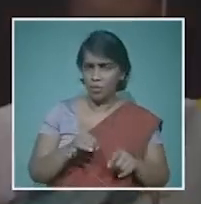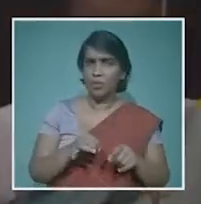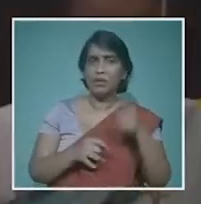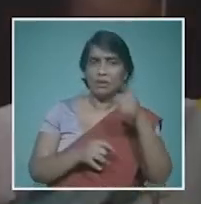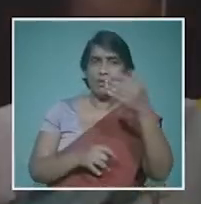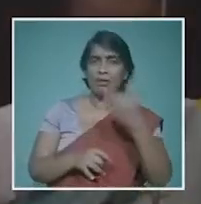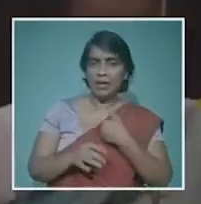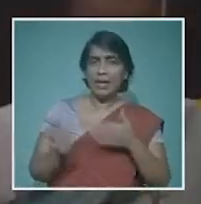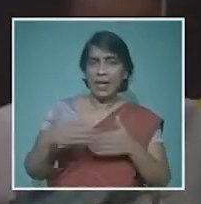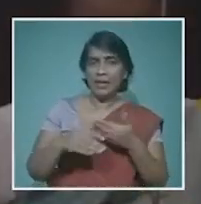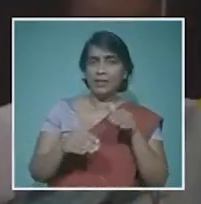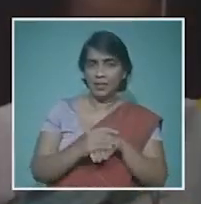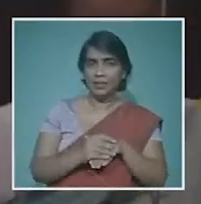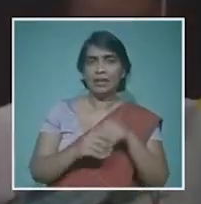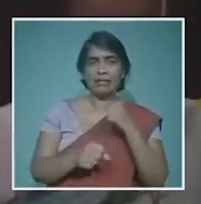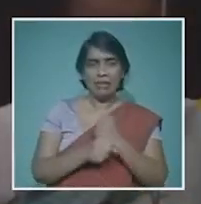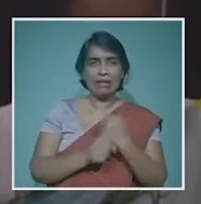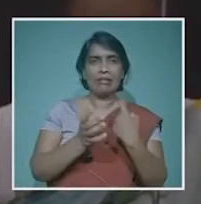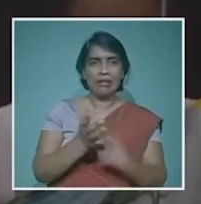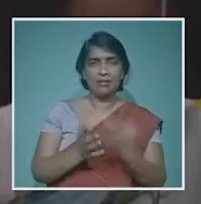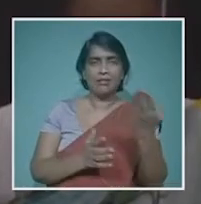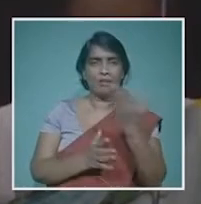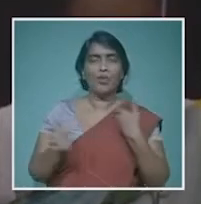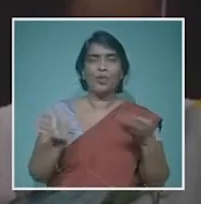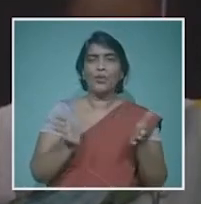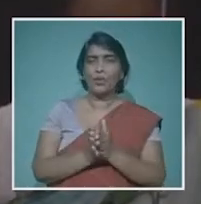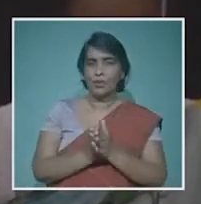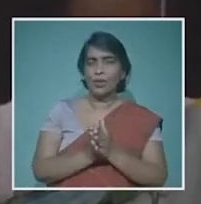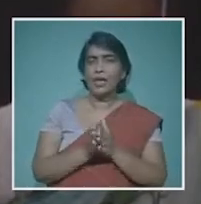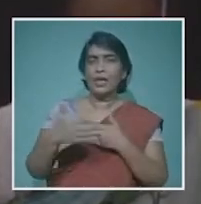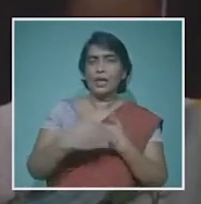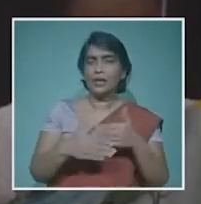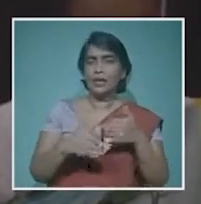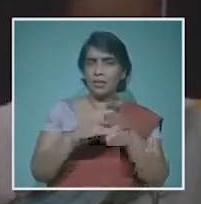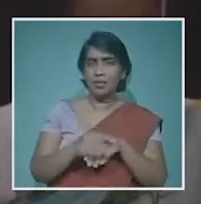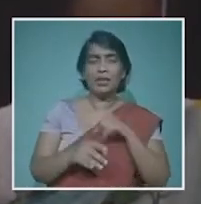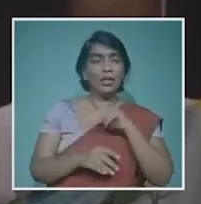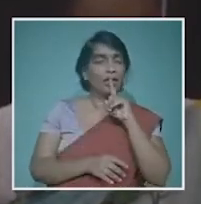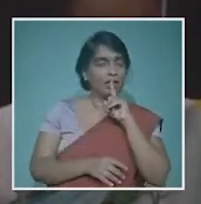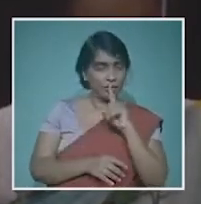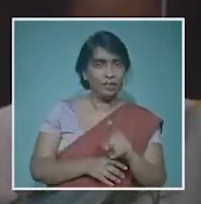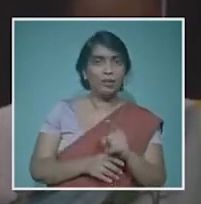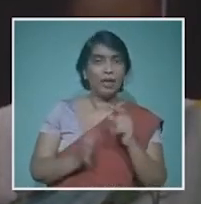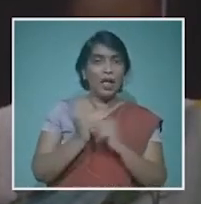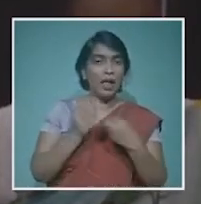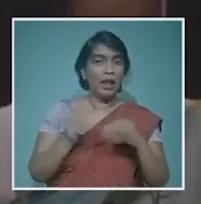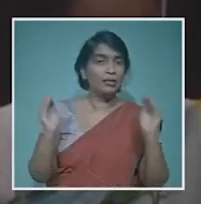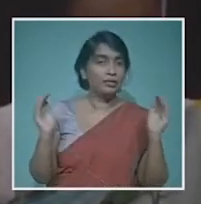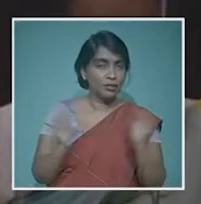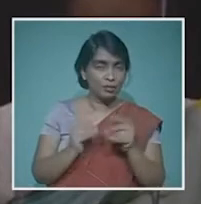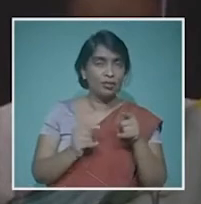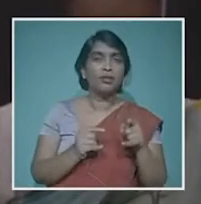ඔබතුමයි මමයි කැබිනට් එකේ ඉන්නකොට ගයන්තයි රංජිතුයි ඔක්කොම කැබිනට් එකේ ඉන්නකොට අපි යෝජනා කරා ශුද්‍ර මූල